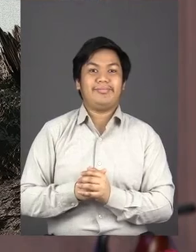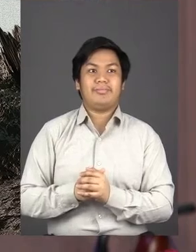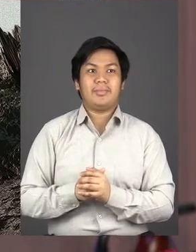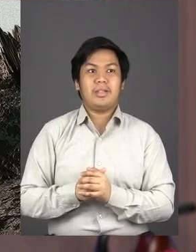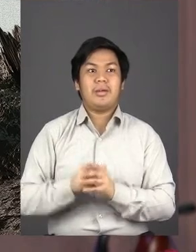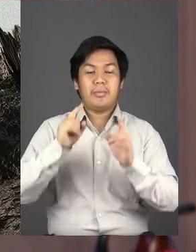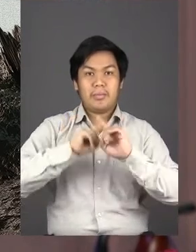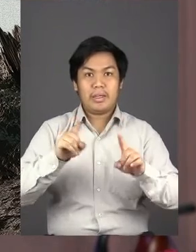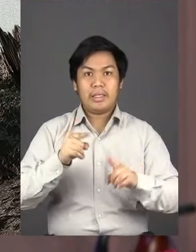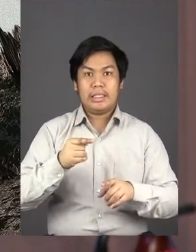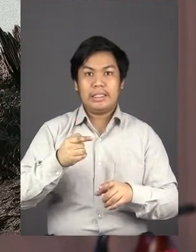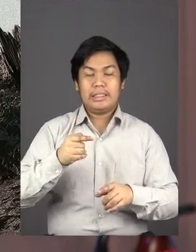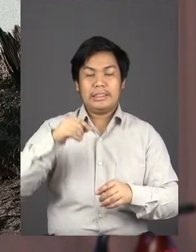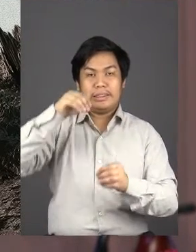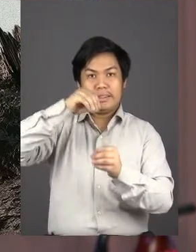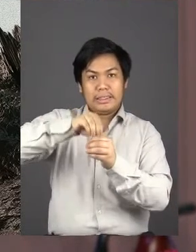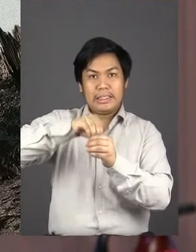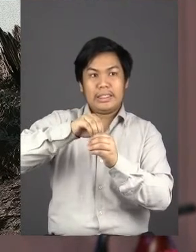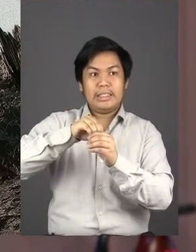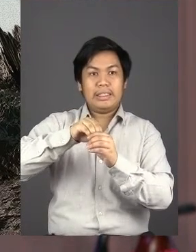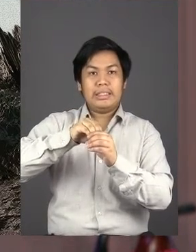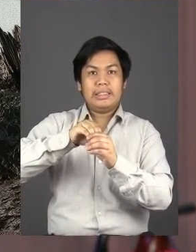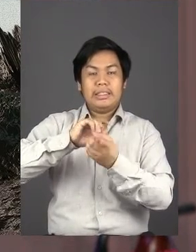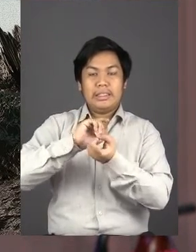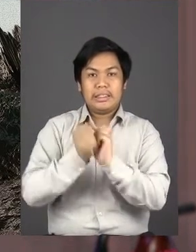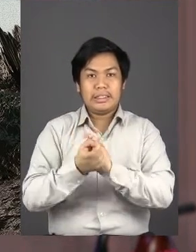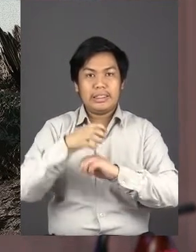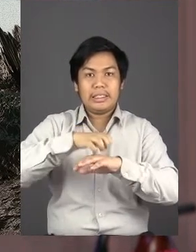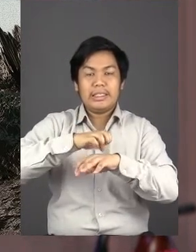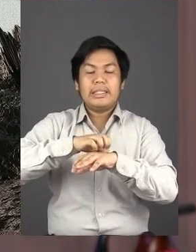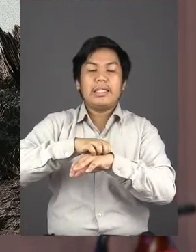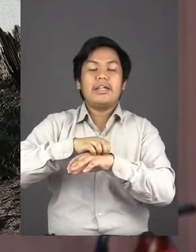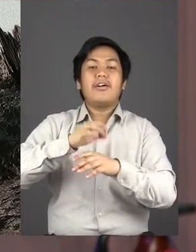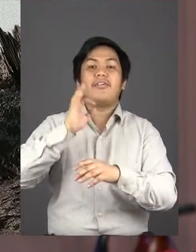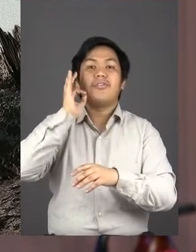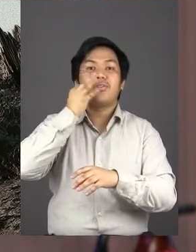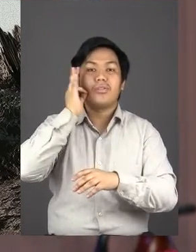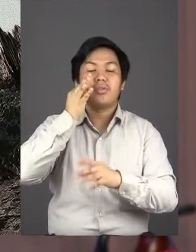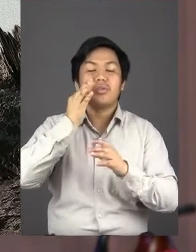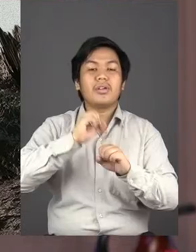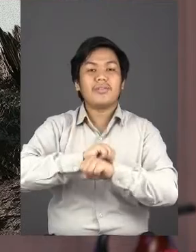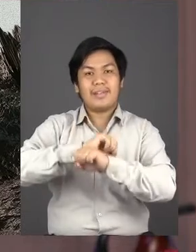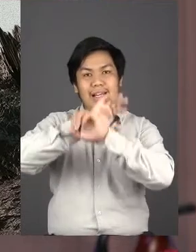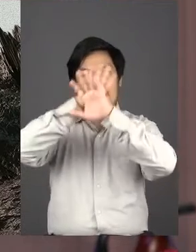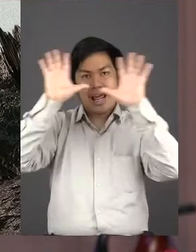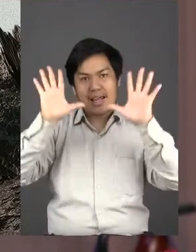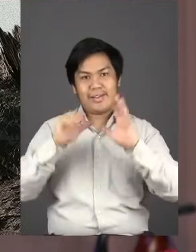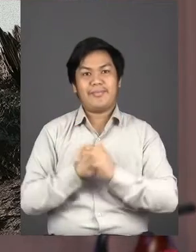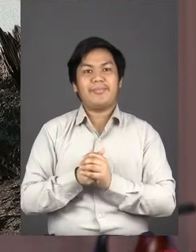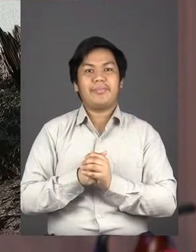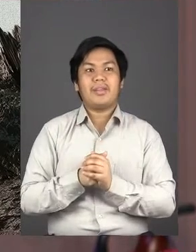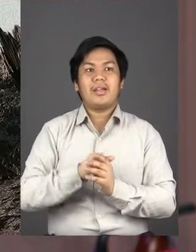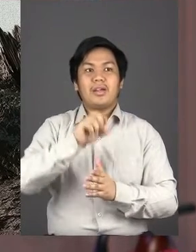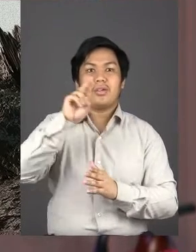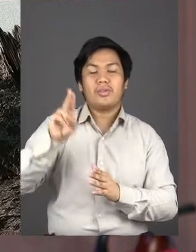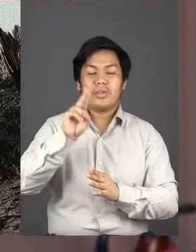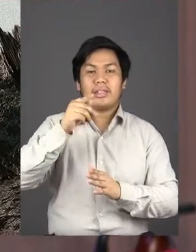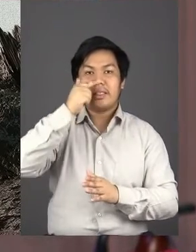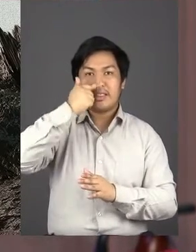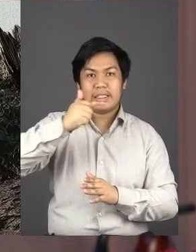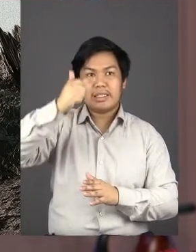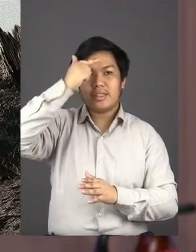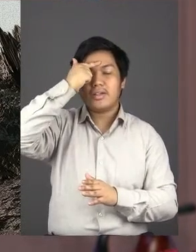Pero dito, fruit of light. Mas tama po yung fruit of light kasi ang salita pong ginamit sa Grego